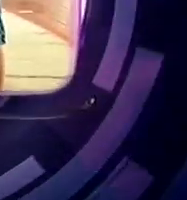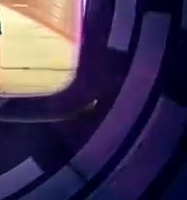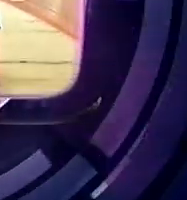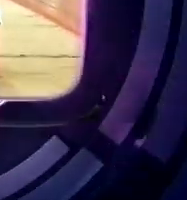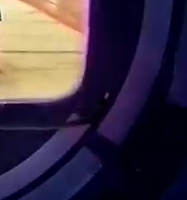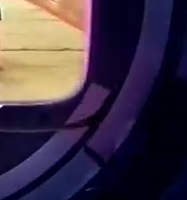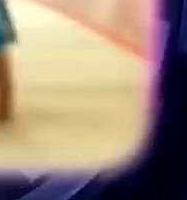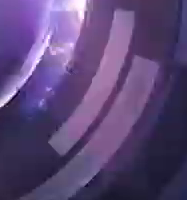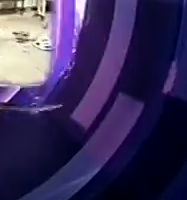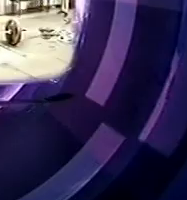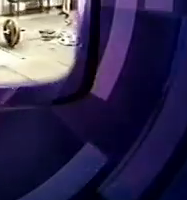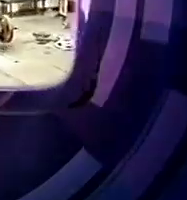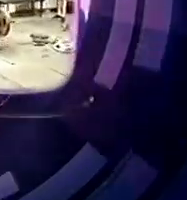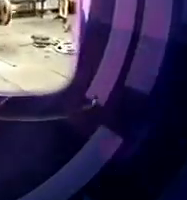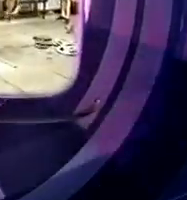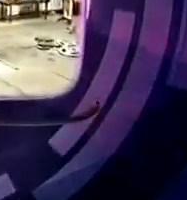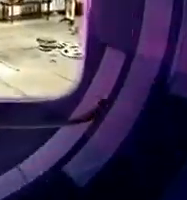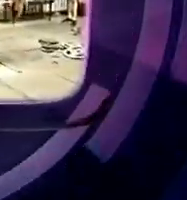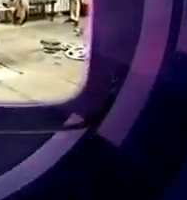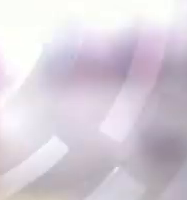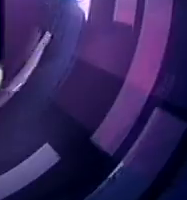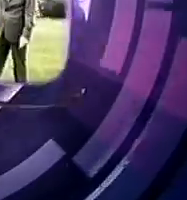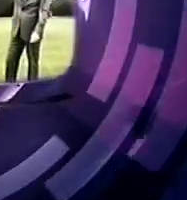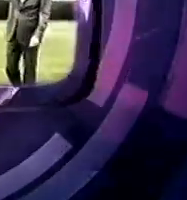Дякую за